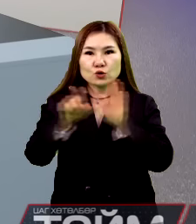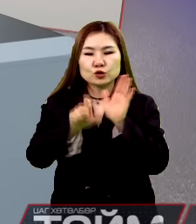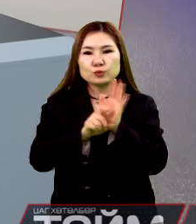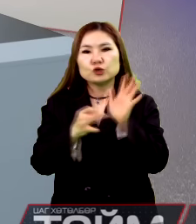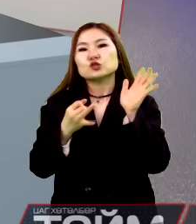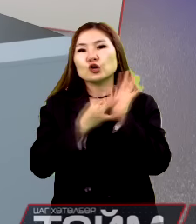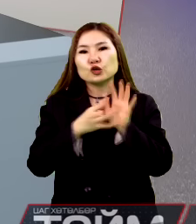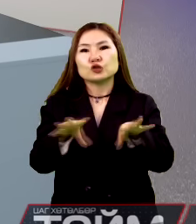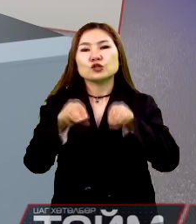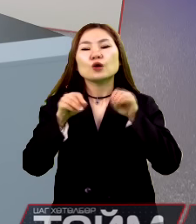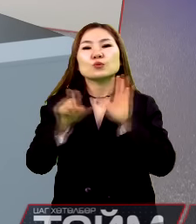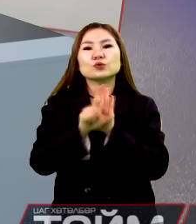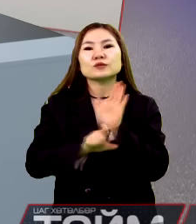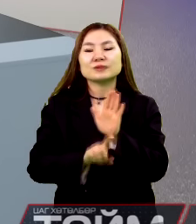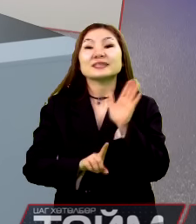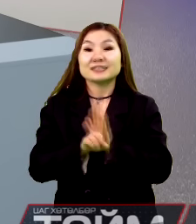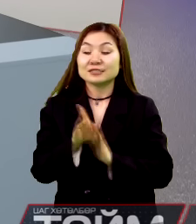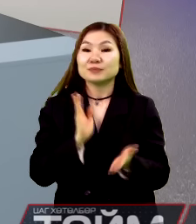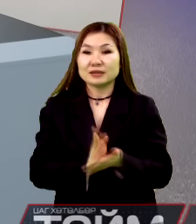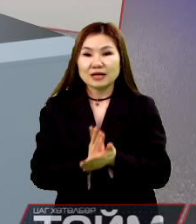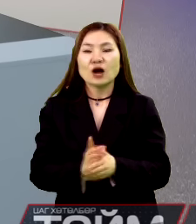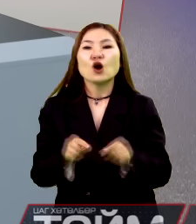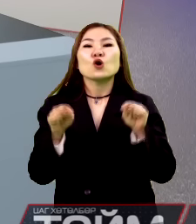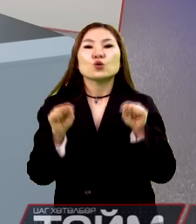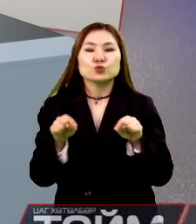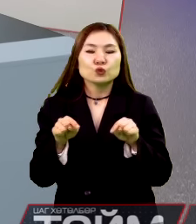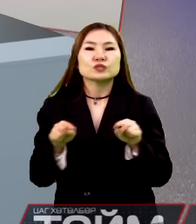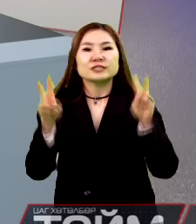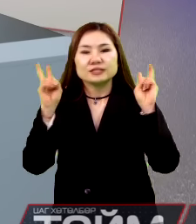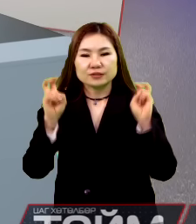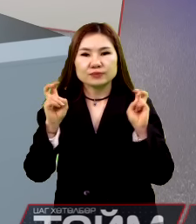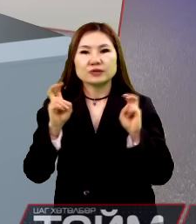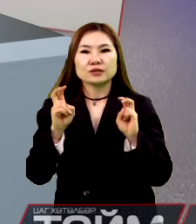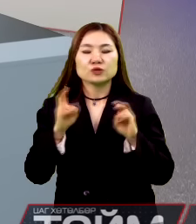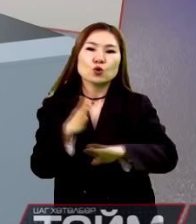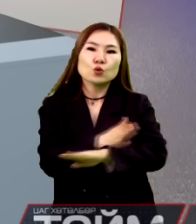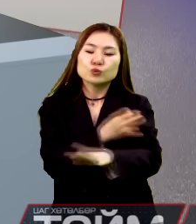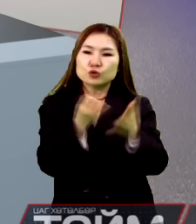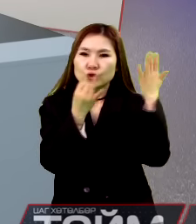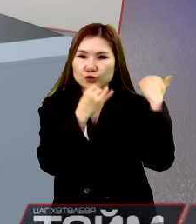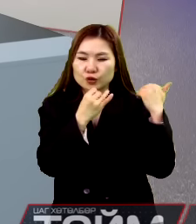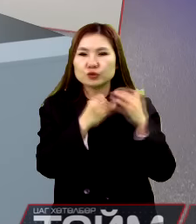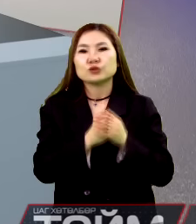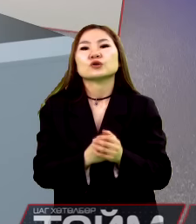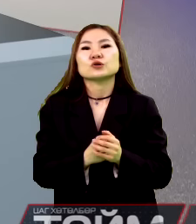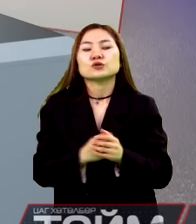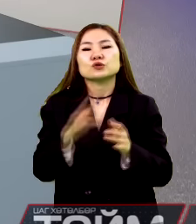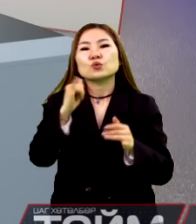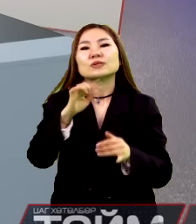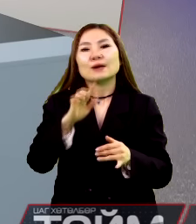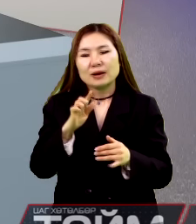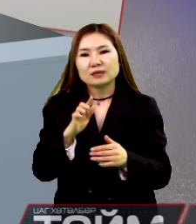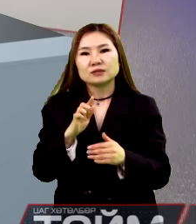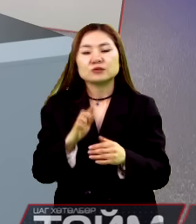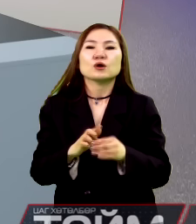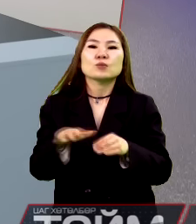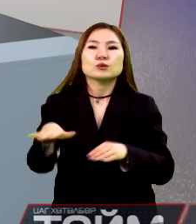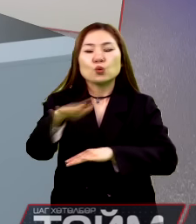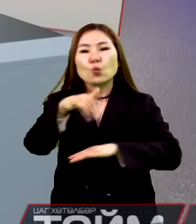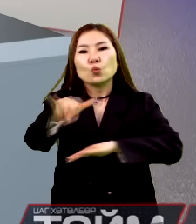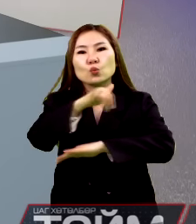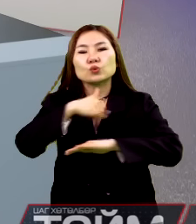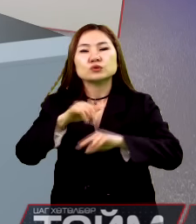өдрийн үзэгчдэд цаг хөтөлбөр 7 хоногийн тайм өргөд бэлэн боллоо. За өнөөдрийнхээ сэдвэр бид өнгөрсөн 7 хоногт одоо нийслэл Улаанбаатар